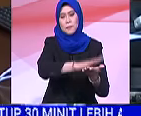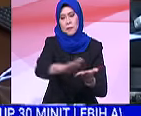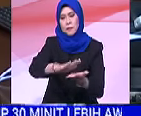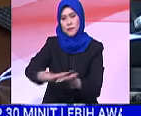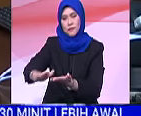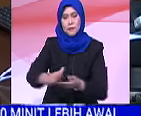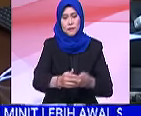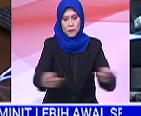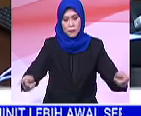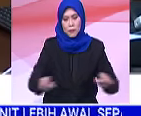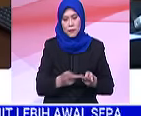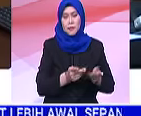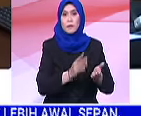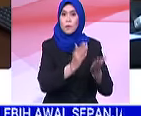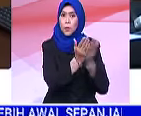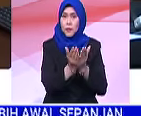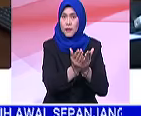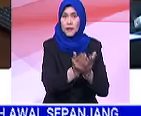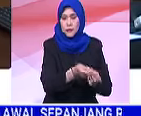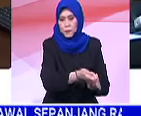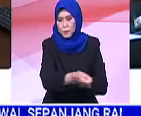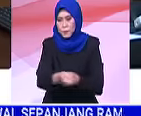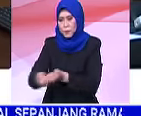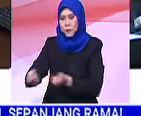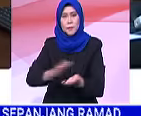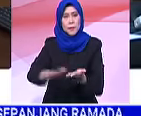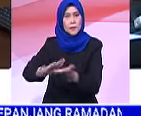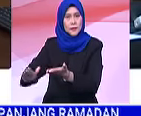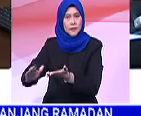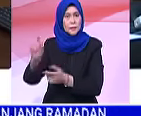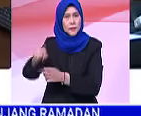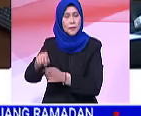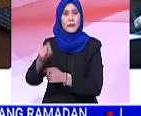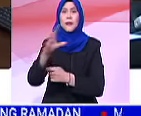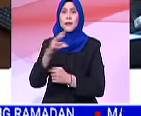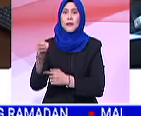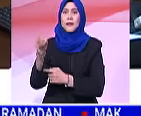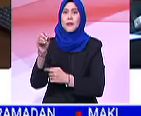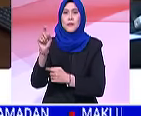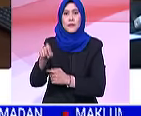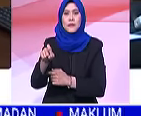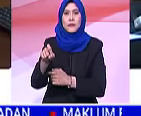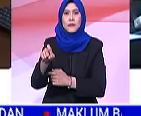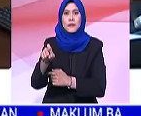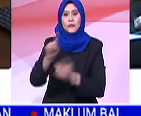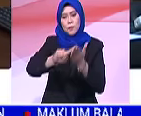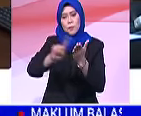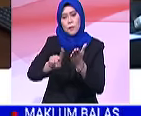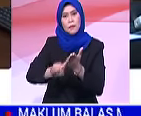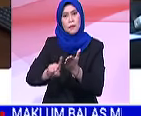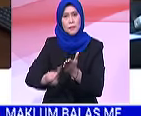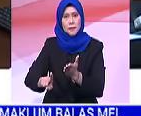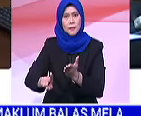ya, kawasan persekolahan untuk proses disinfeksi dan juga untuk memastikan kita memperhalusi semula